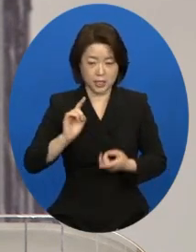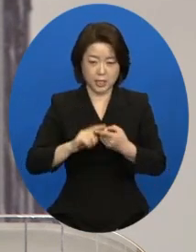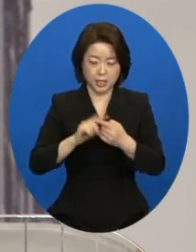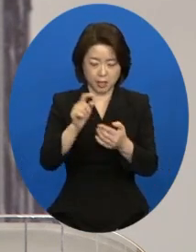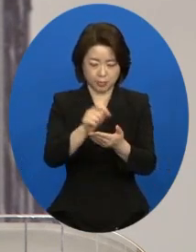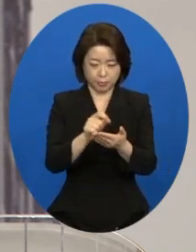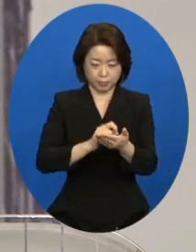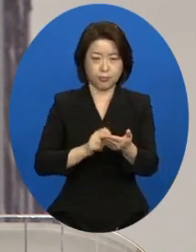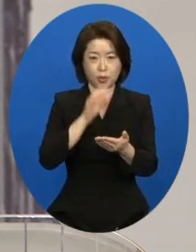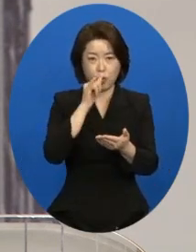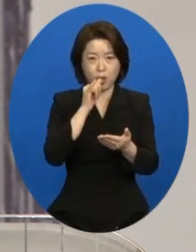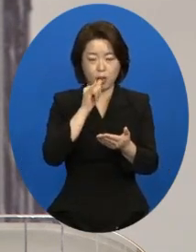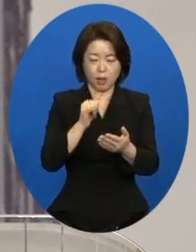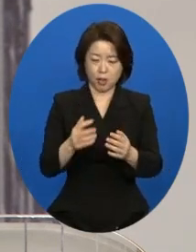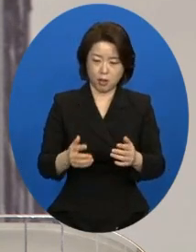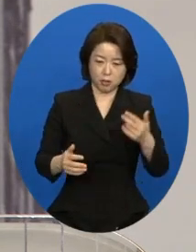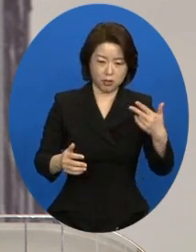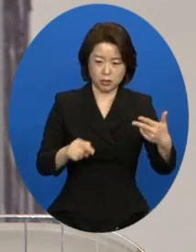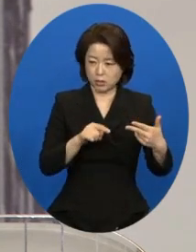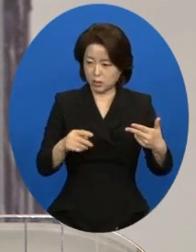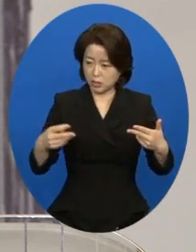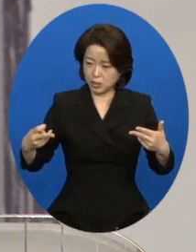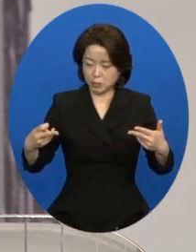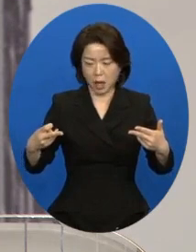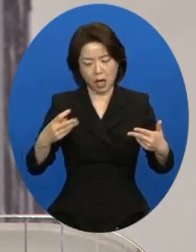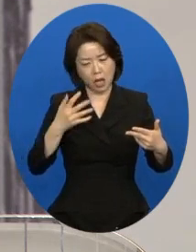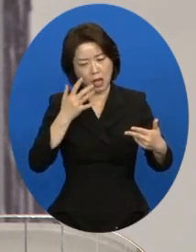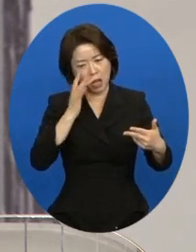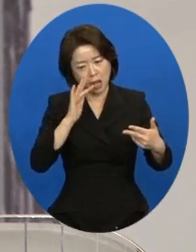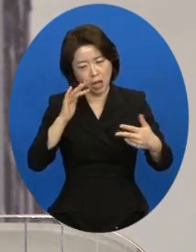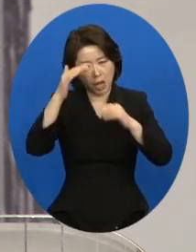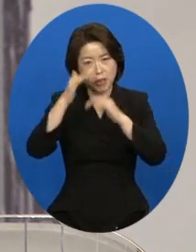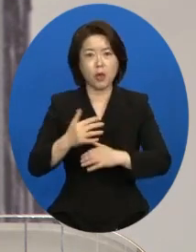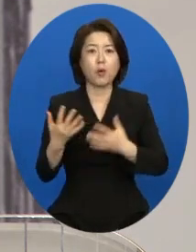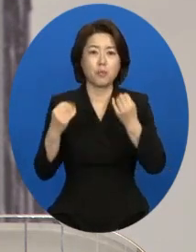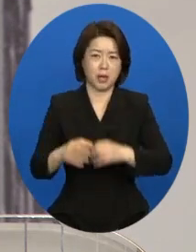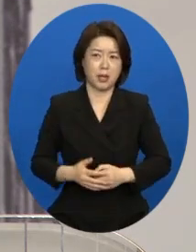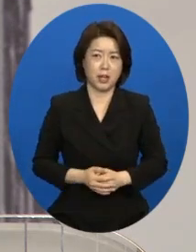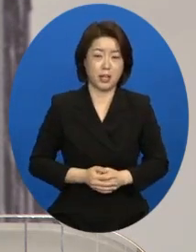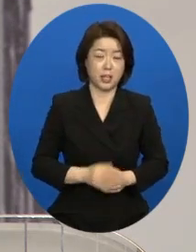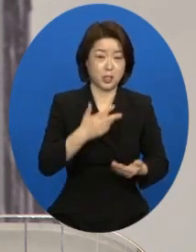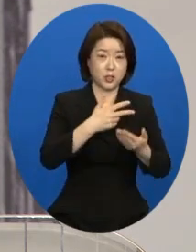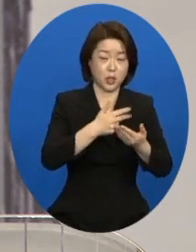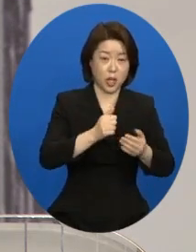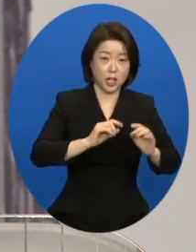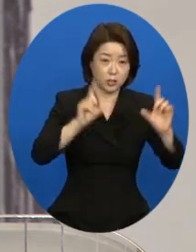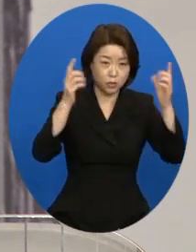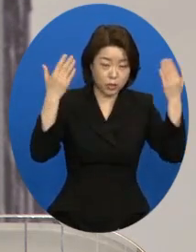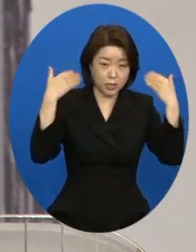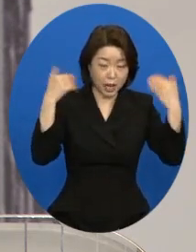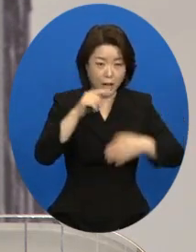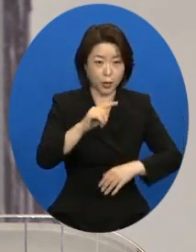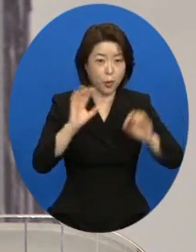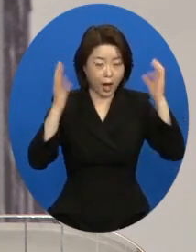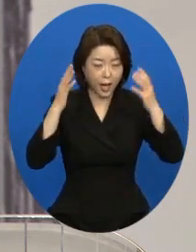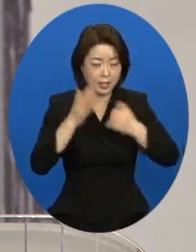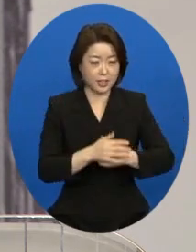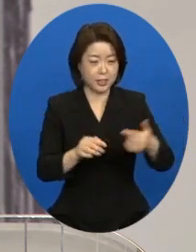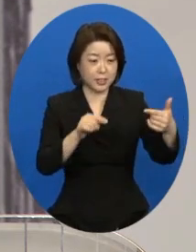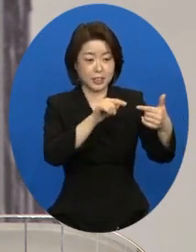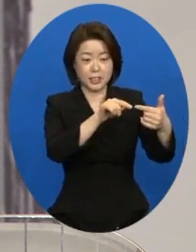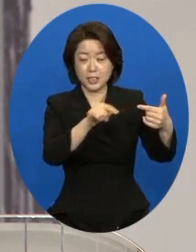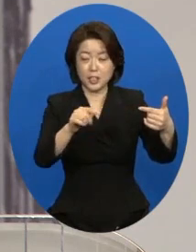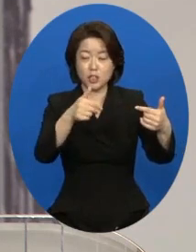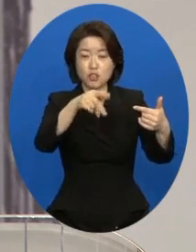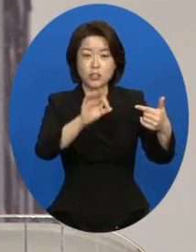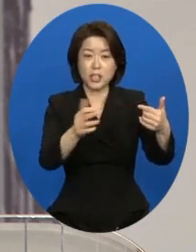있습니다. 굉장히 난해한 내용이 많아요. 그래서 주일학교 버전은 주로 6장에서 끝납니다. 다니엘이 그 뒤에는